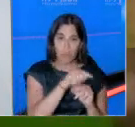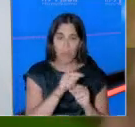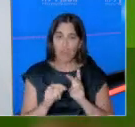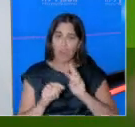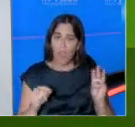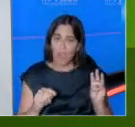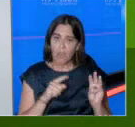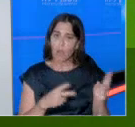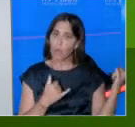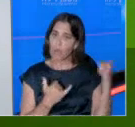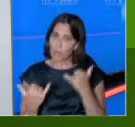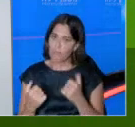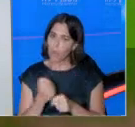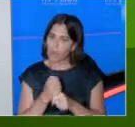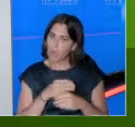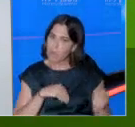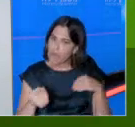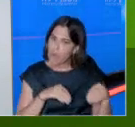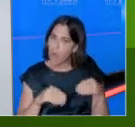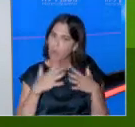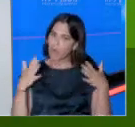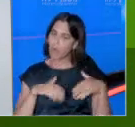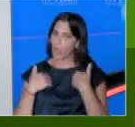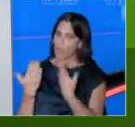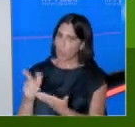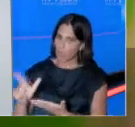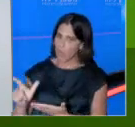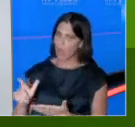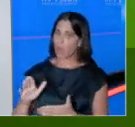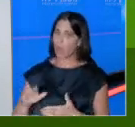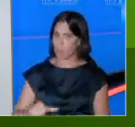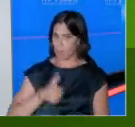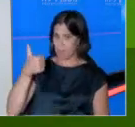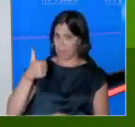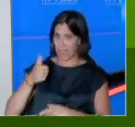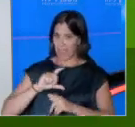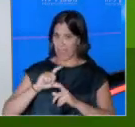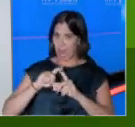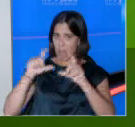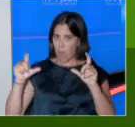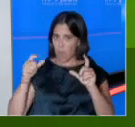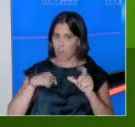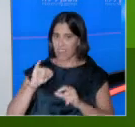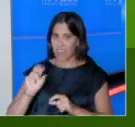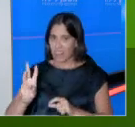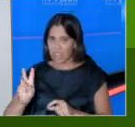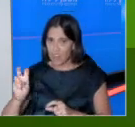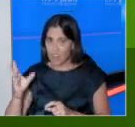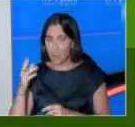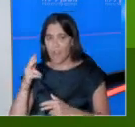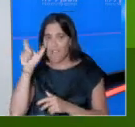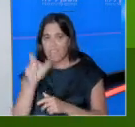שהשמאל מביא, עושה פשרות מאוד מאוד גדולות ומעניק לו, והוא מדגיש כמנכ״ל מועצת ישע לשעבר ואיש ארץ